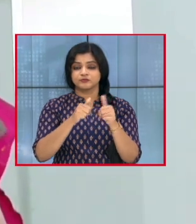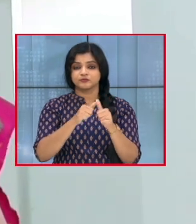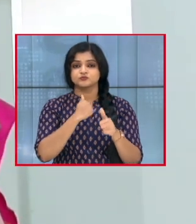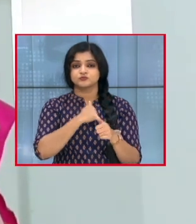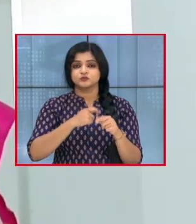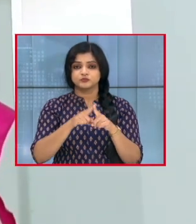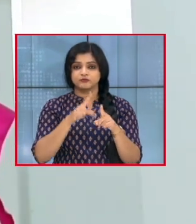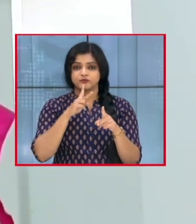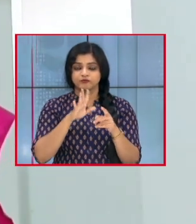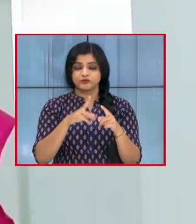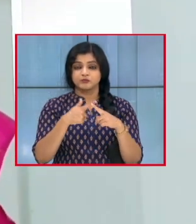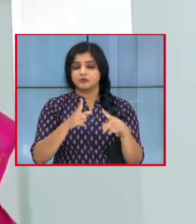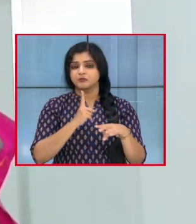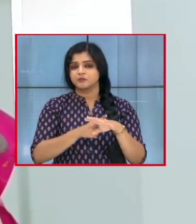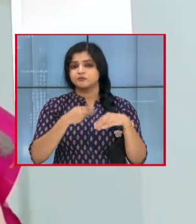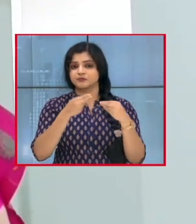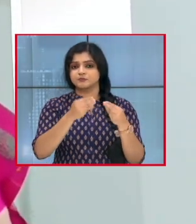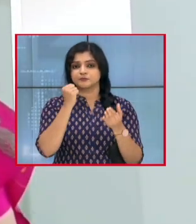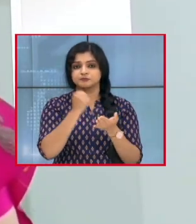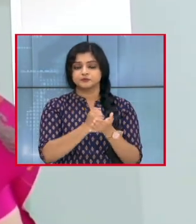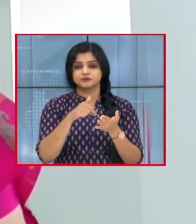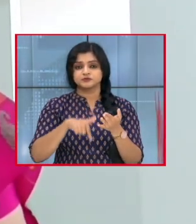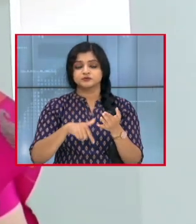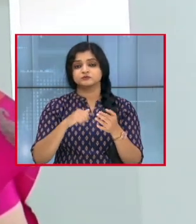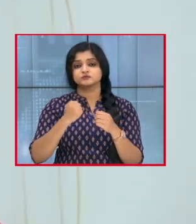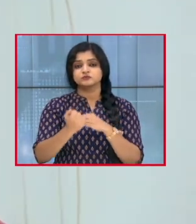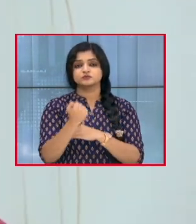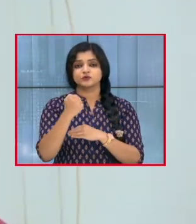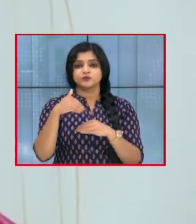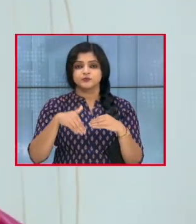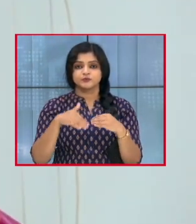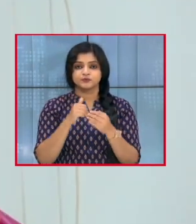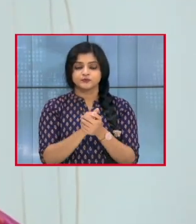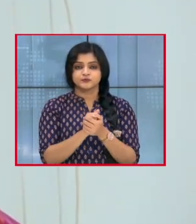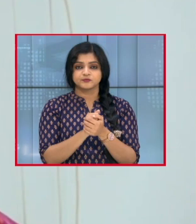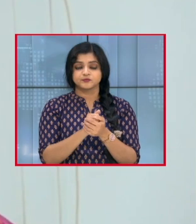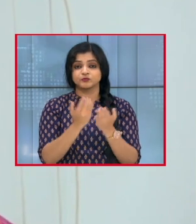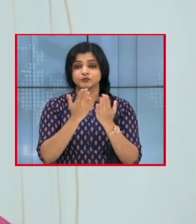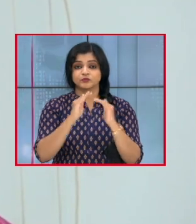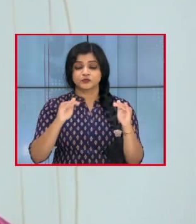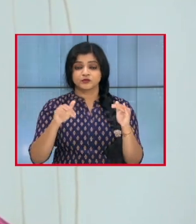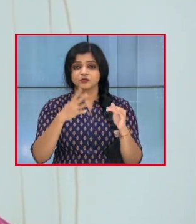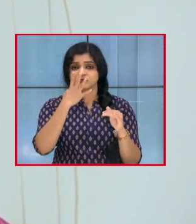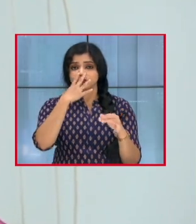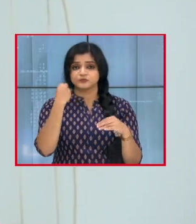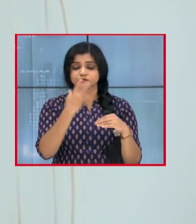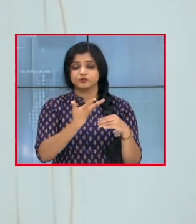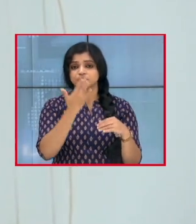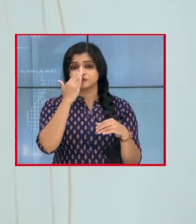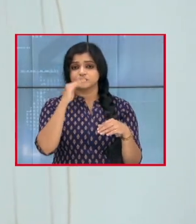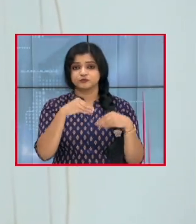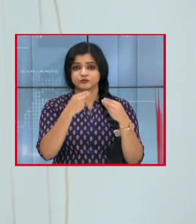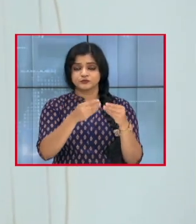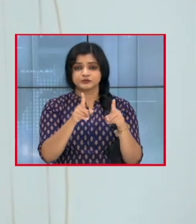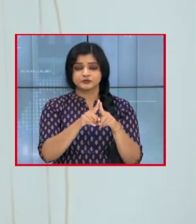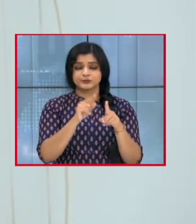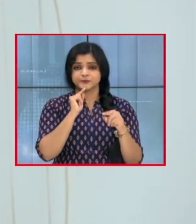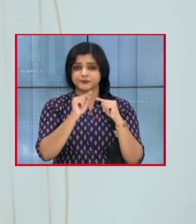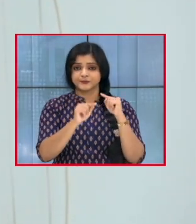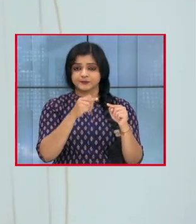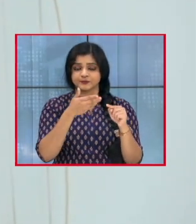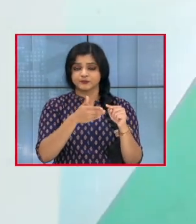രംഗത്തെത്തിയിരുന്നു. എന്നാൽ നടപടി വേണമെന്ന ആവശ്യമാണ് ഇപ്പോൾ ശക്തമാകുന്നത്. വിദ്യാർത്ഥികളെ ആകെ അപമാനിക്കുന്ന തരത്തിലുള്ള പരാമർശങ്ങളിൽ